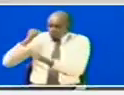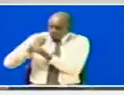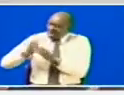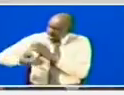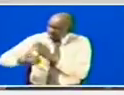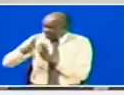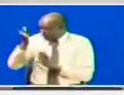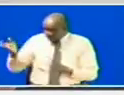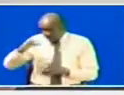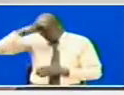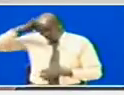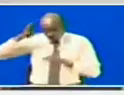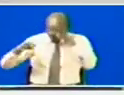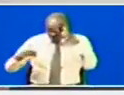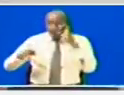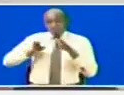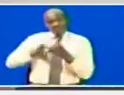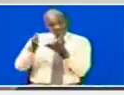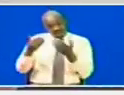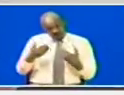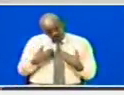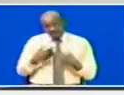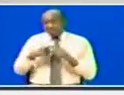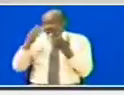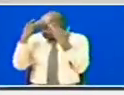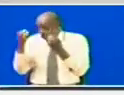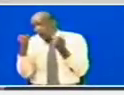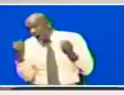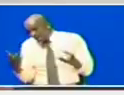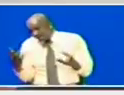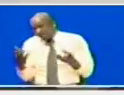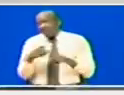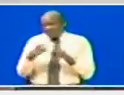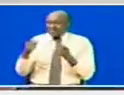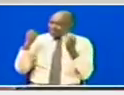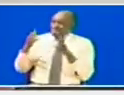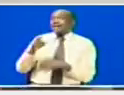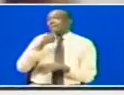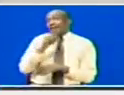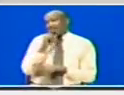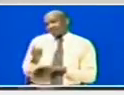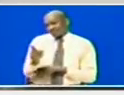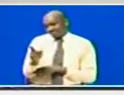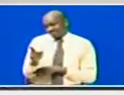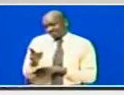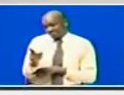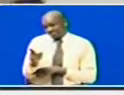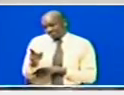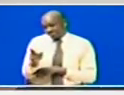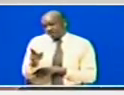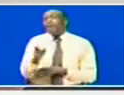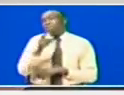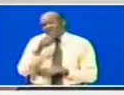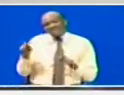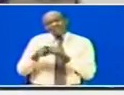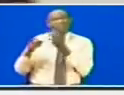kutafuta, ndio wanawake wapo, lakini sina idadi kamili, lakini nakwambia wanaume hujitoa sana wakienda kutafuta. Bado ni kama yule mwanamume wa zamani